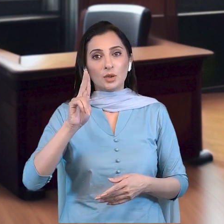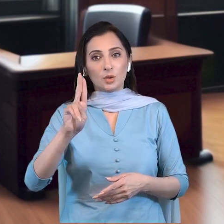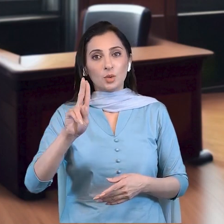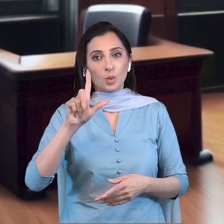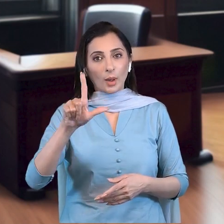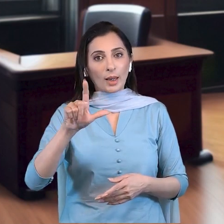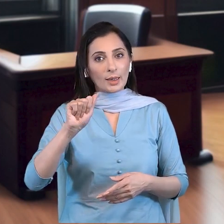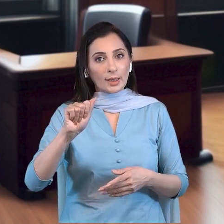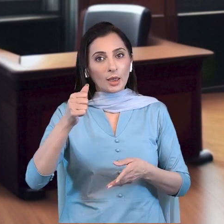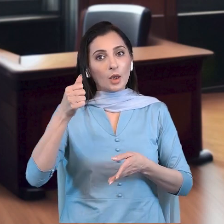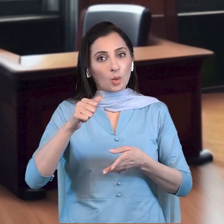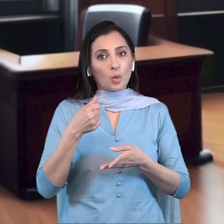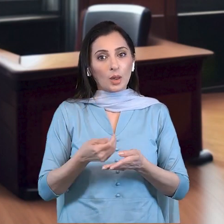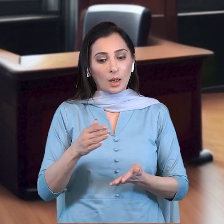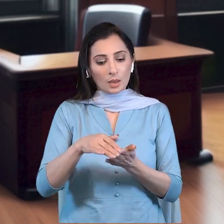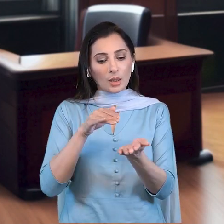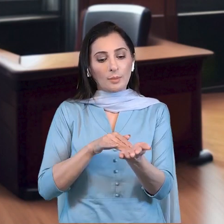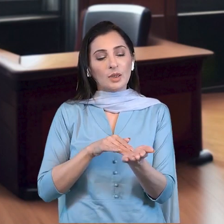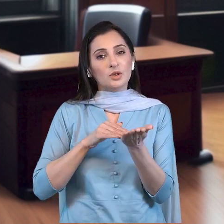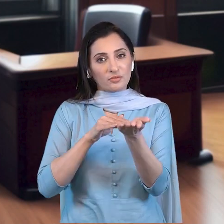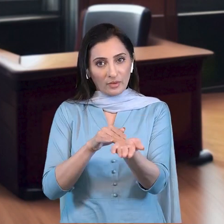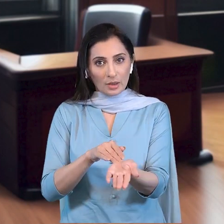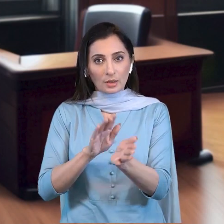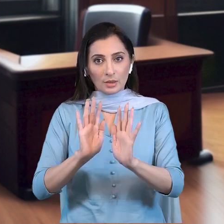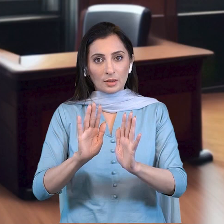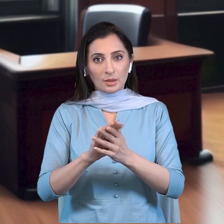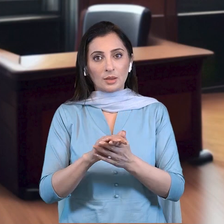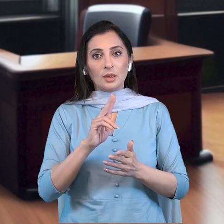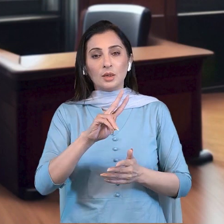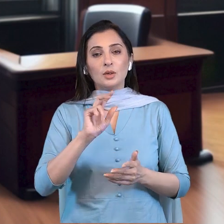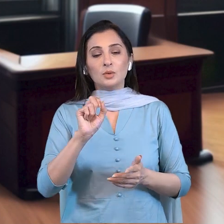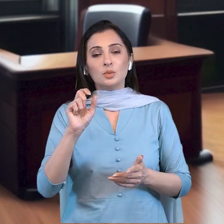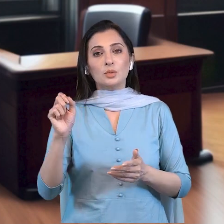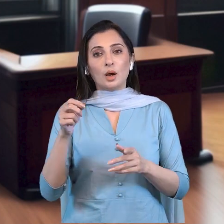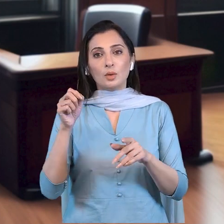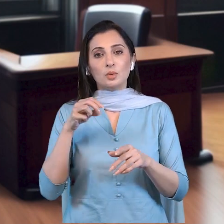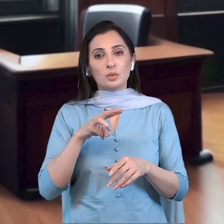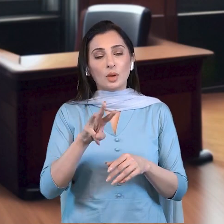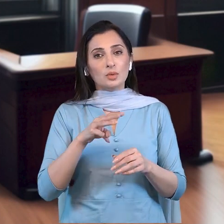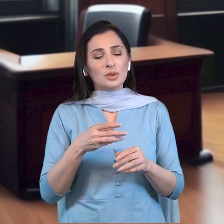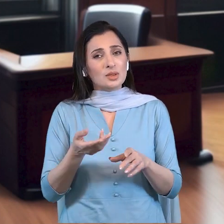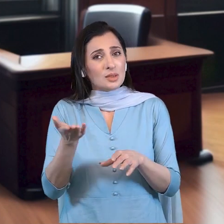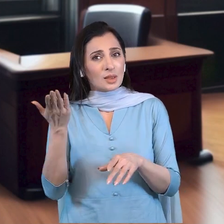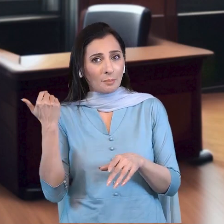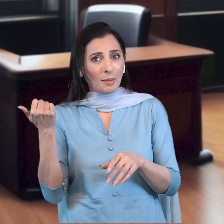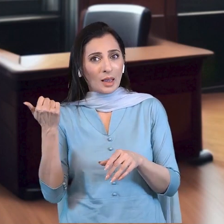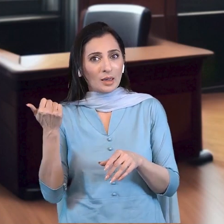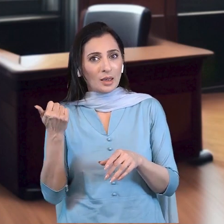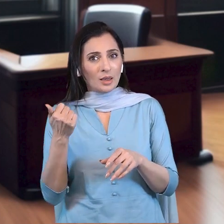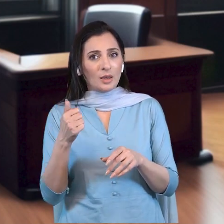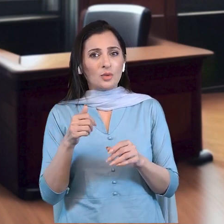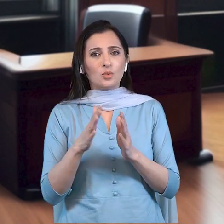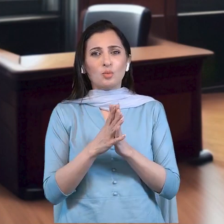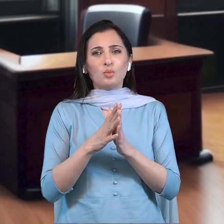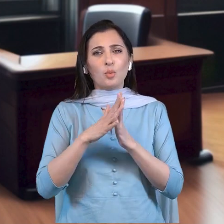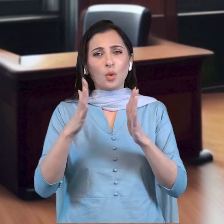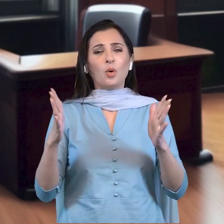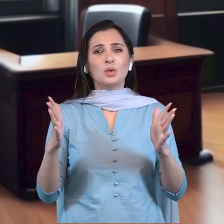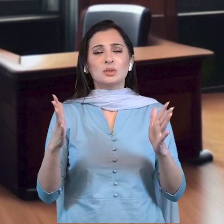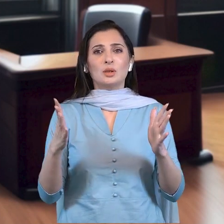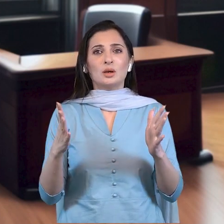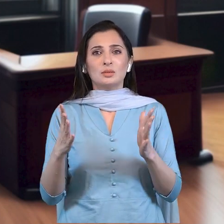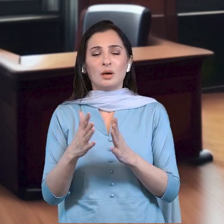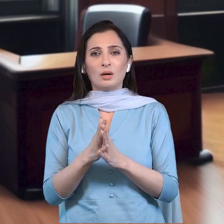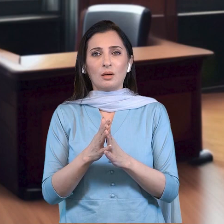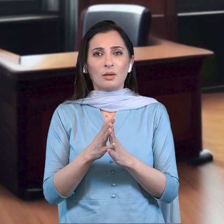پہلے تو وہ ایک بڑا آرڈیل پروسیجر ہوا کرتا تھا جس میں عورتیں بھی بوڑھی ہو جاتی تھیں اور ان کو خلا وغیرہ نہیں